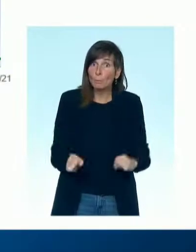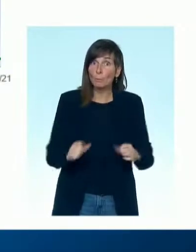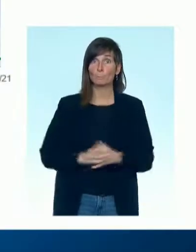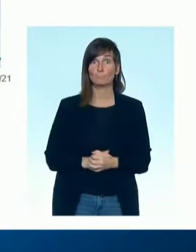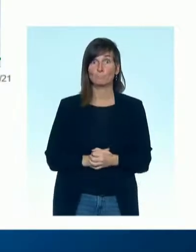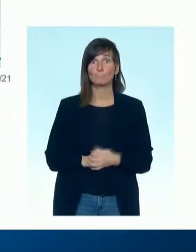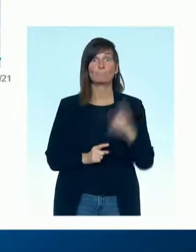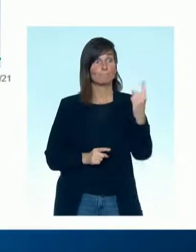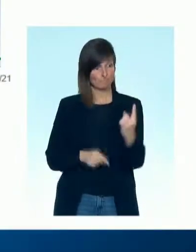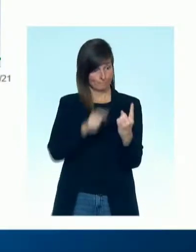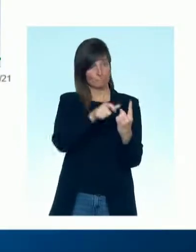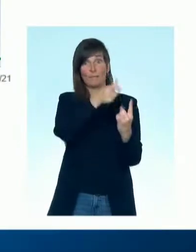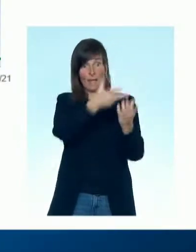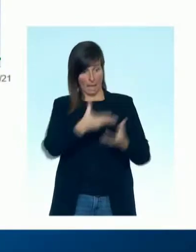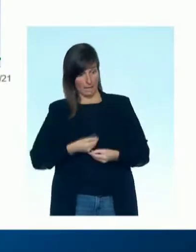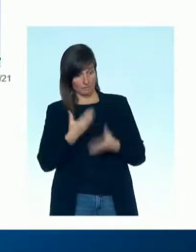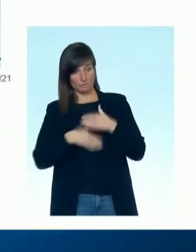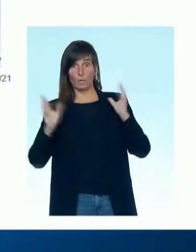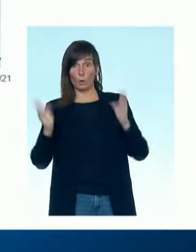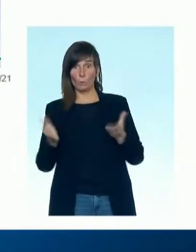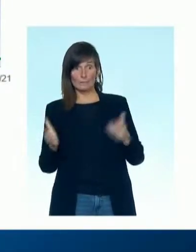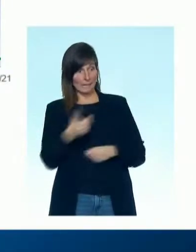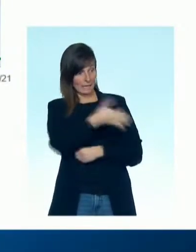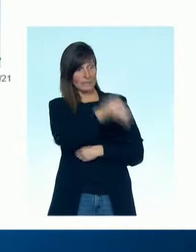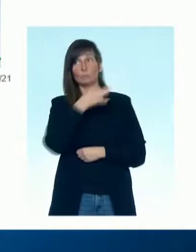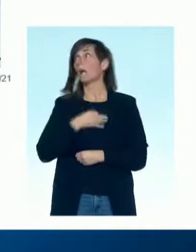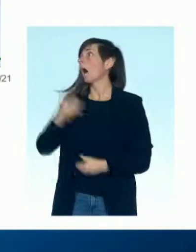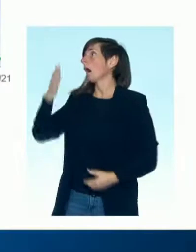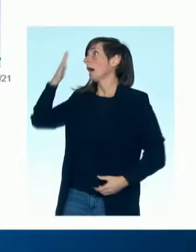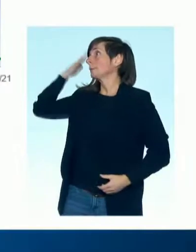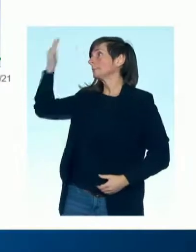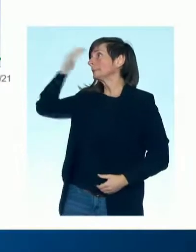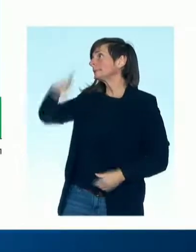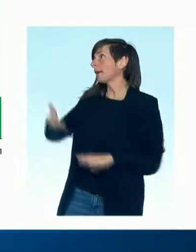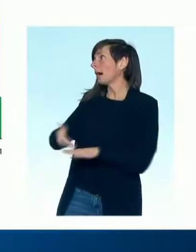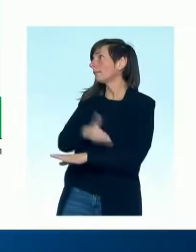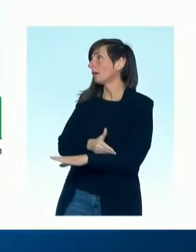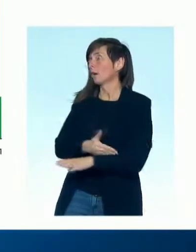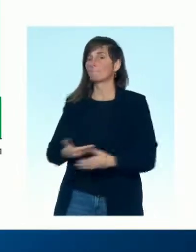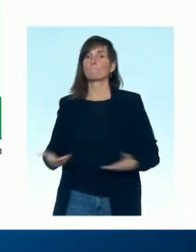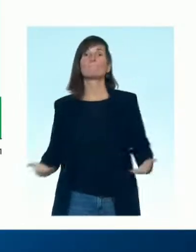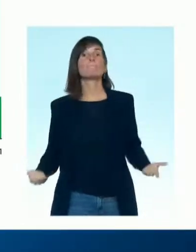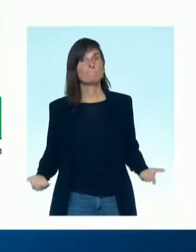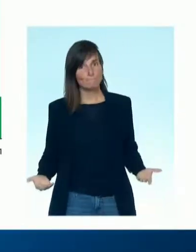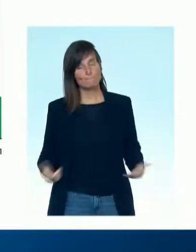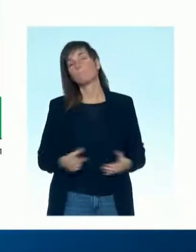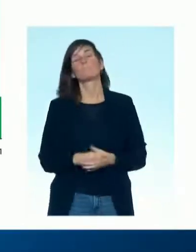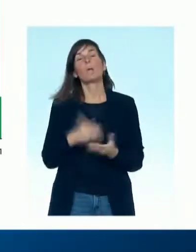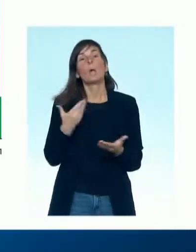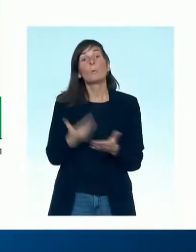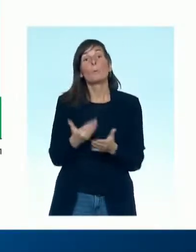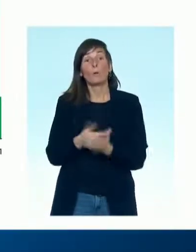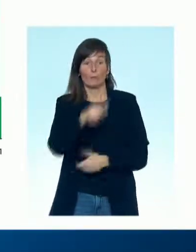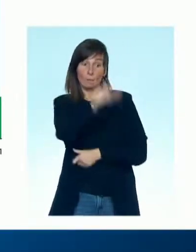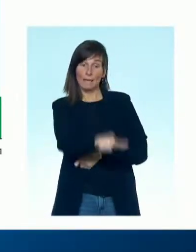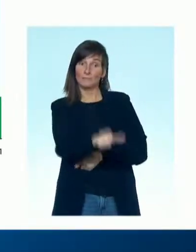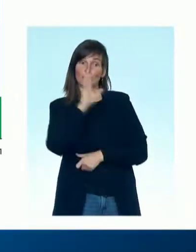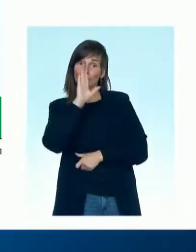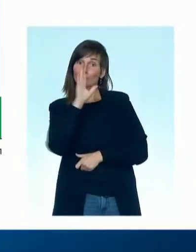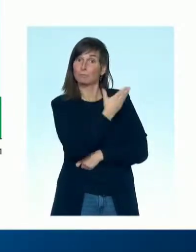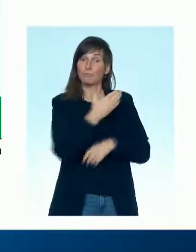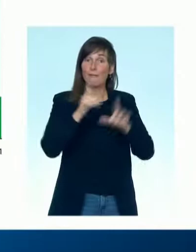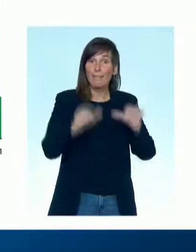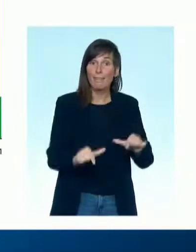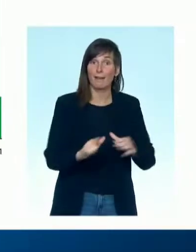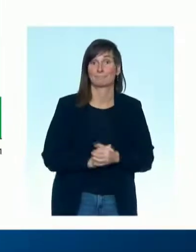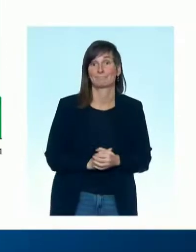Direction régionale des établissements de soins, je sais pas. Il est rassurant d'ailleurs de constater que regarde ce que c'est, change d'avis. La source mon